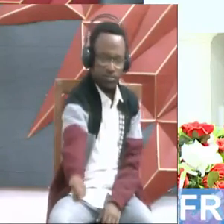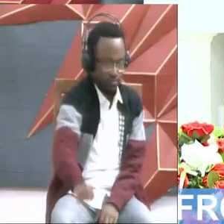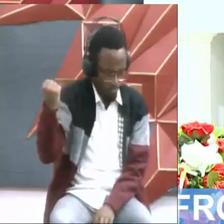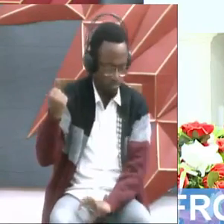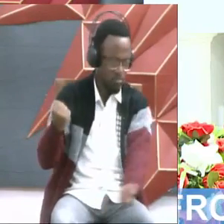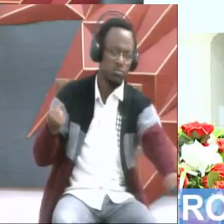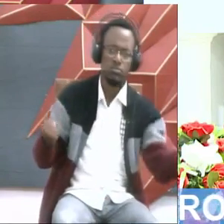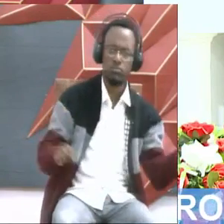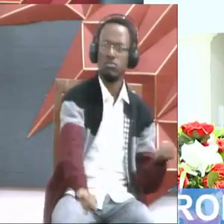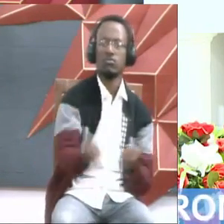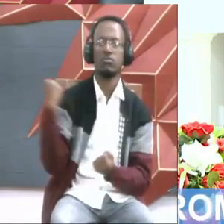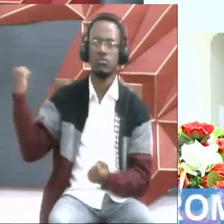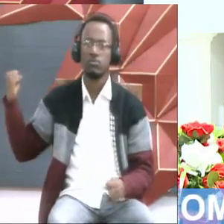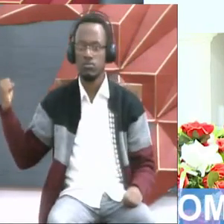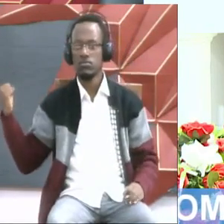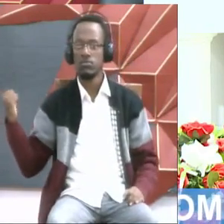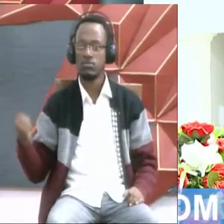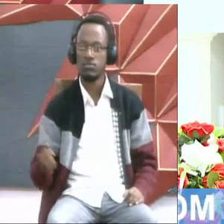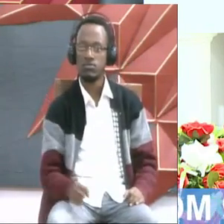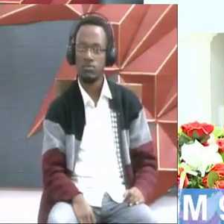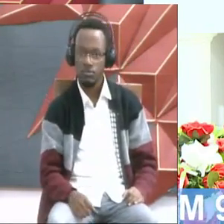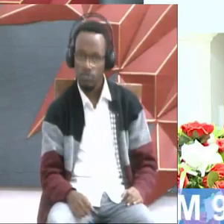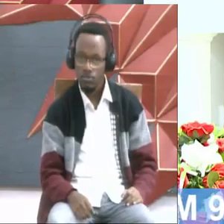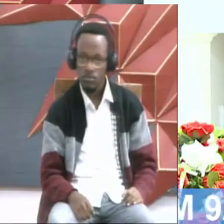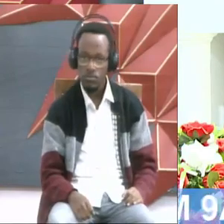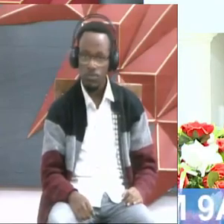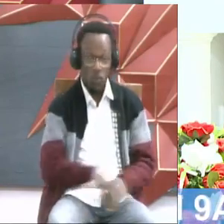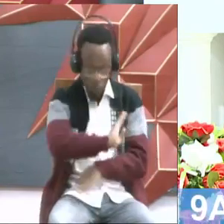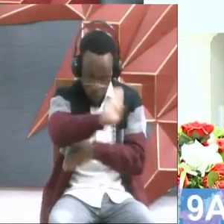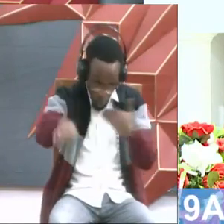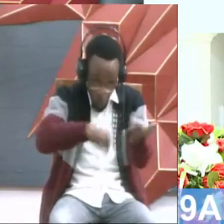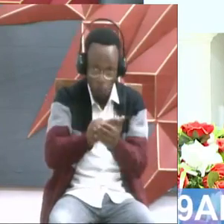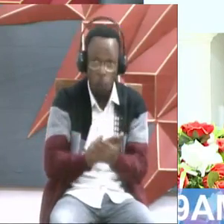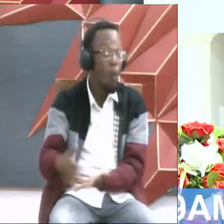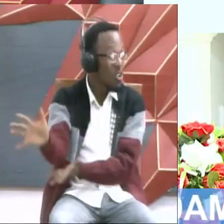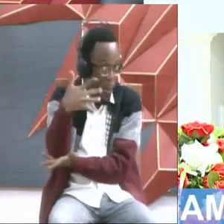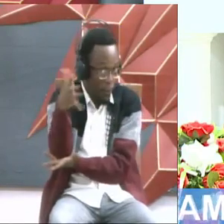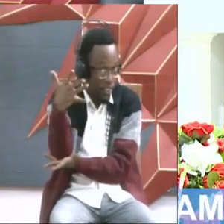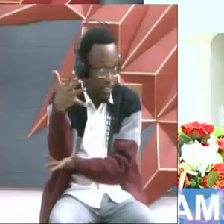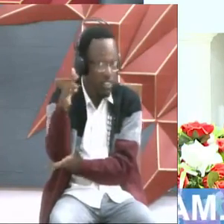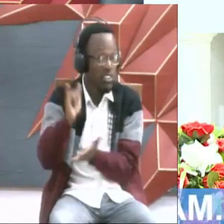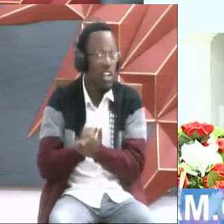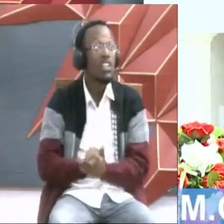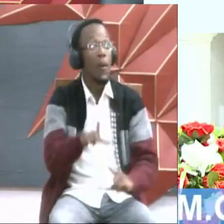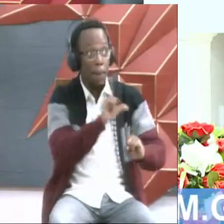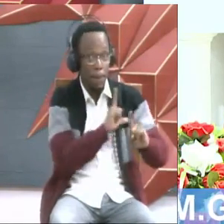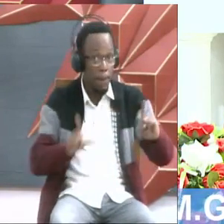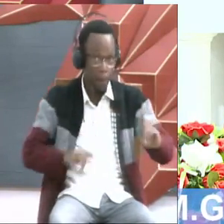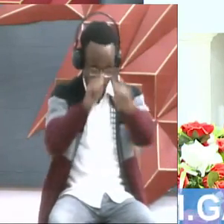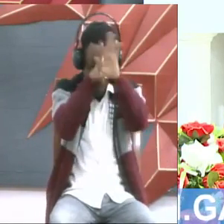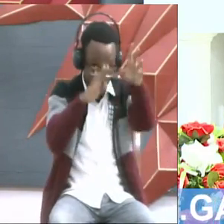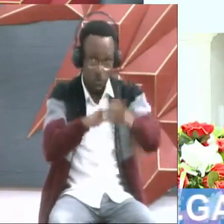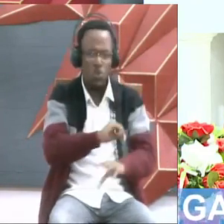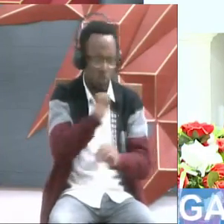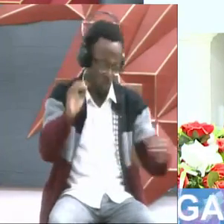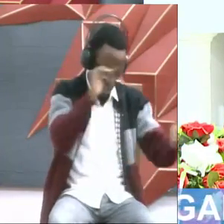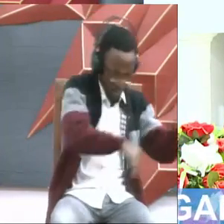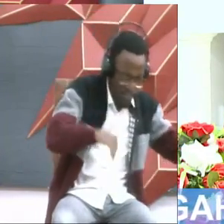oui bizorandugwa ibyatsi byose data atateye